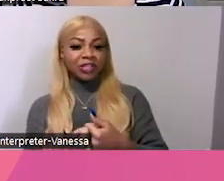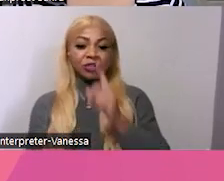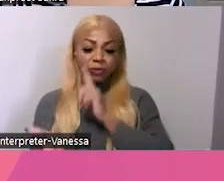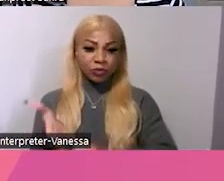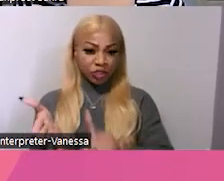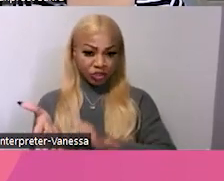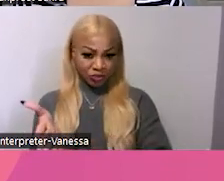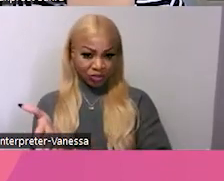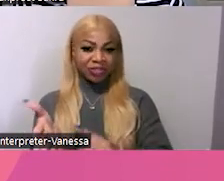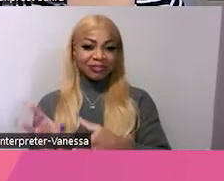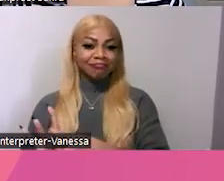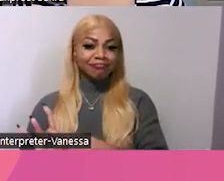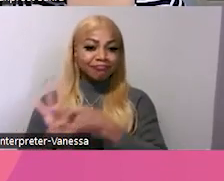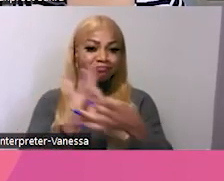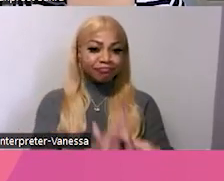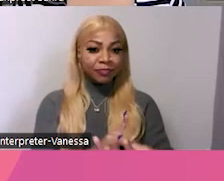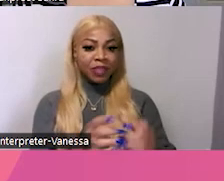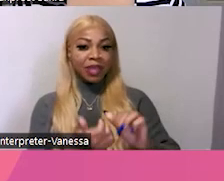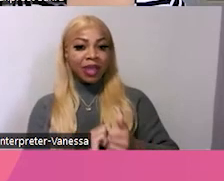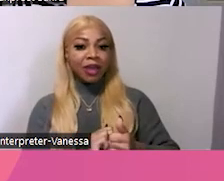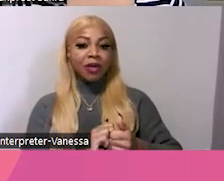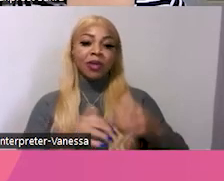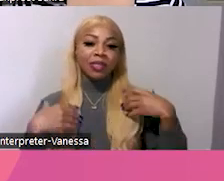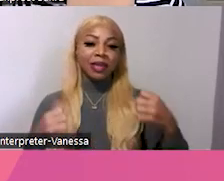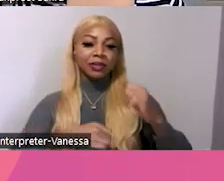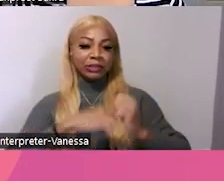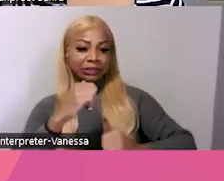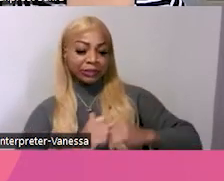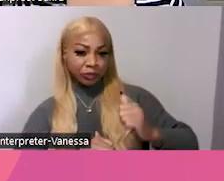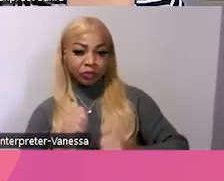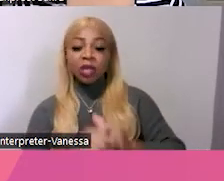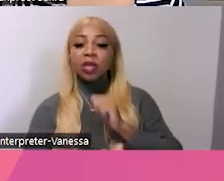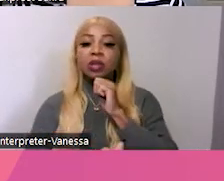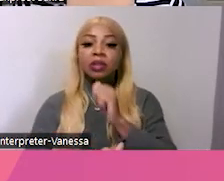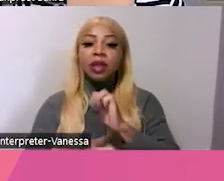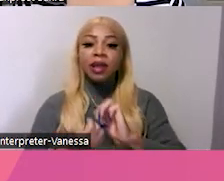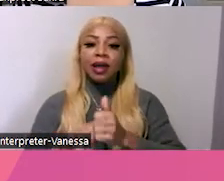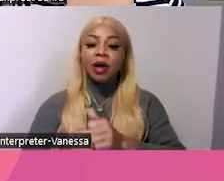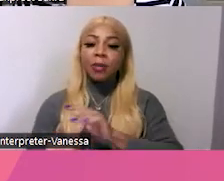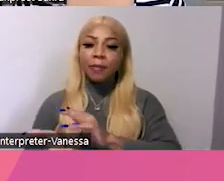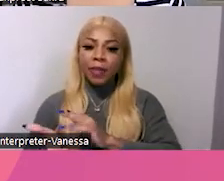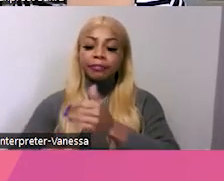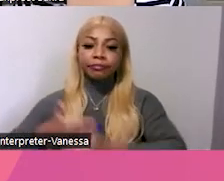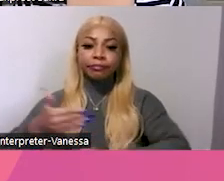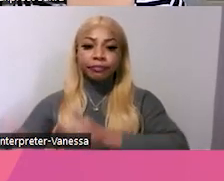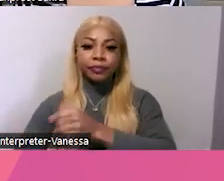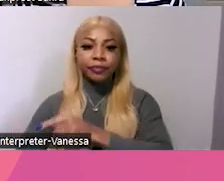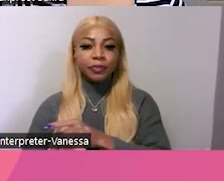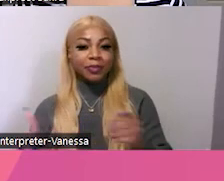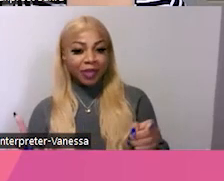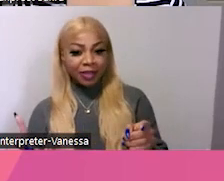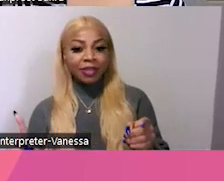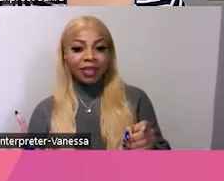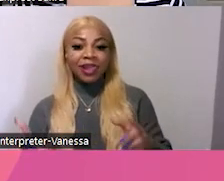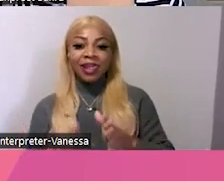a été remis en question dans les recherches sur la corpulence en ce qui a trait à la façon dont on perçoit la santé, pas à la façon dont la médecine